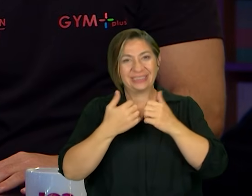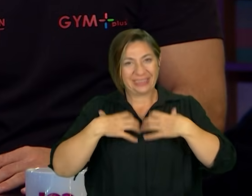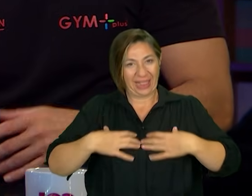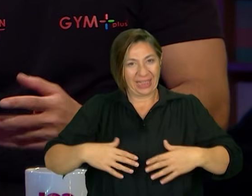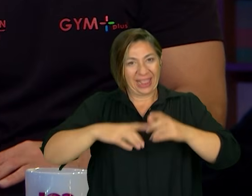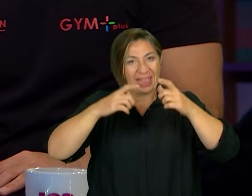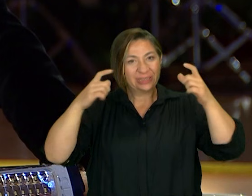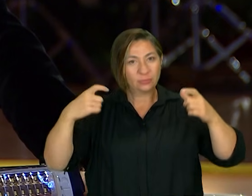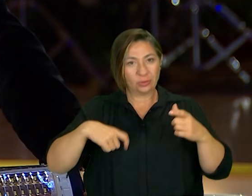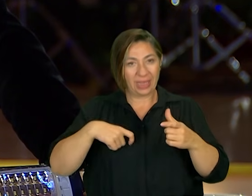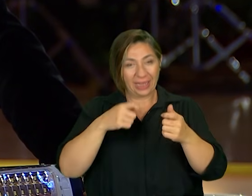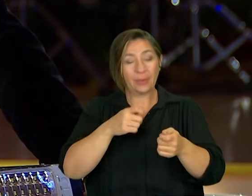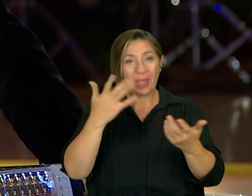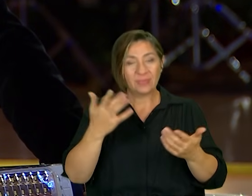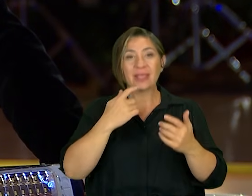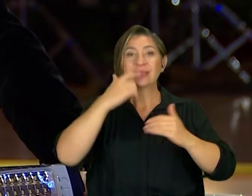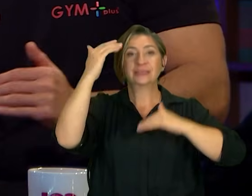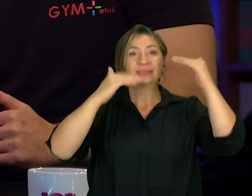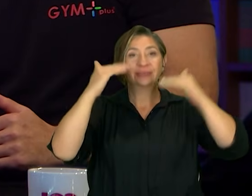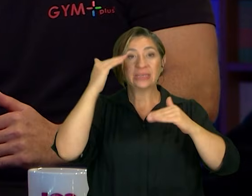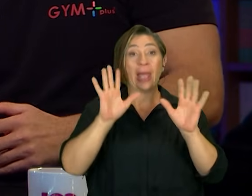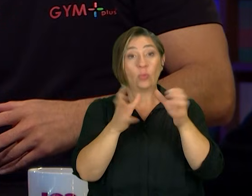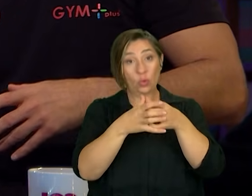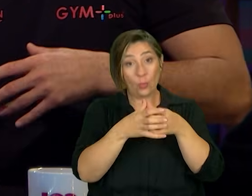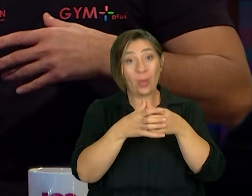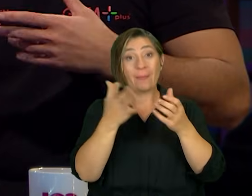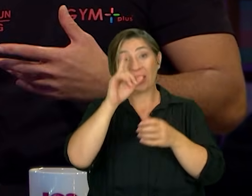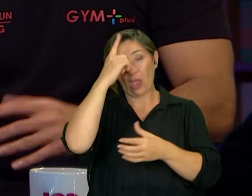kardiyovasküler gelişim için özel eğitimler veriyoruz. Hem de yetişkinlere hem grup,